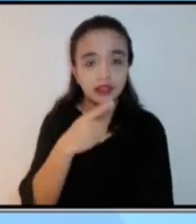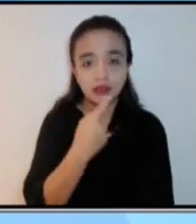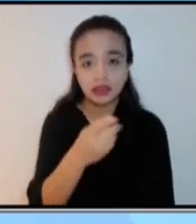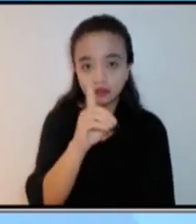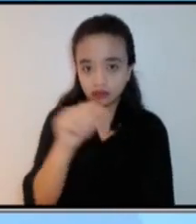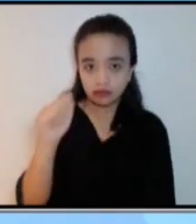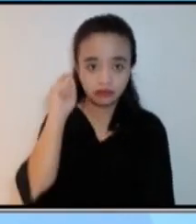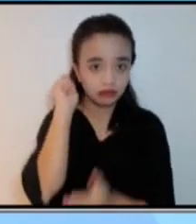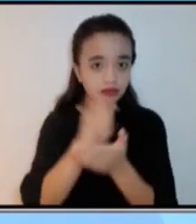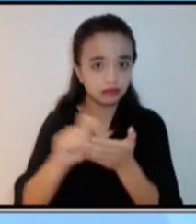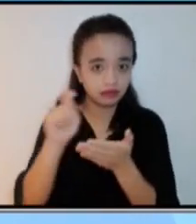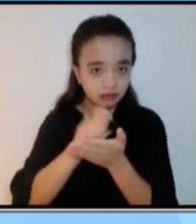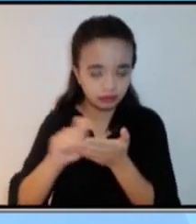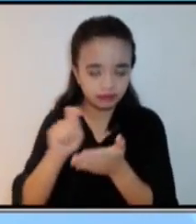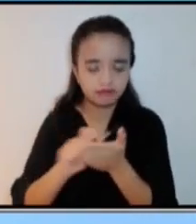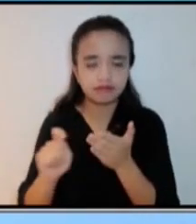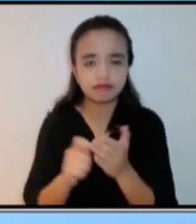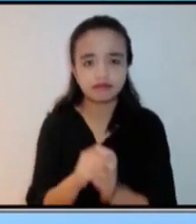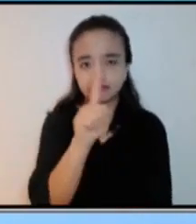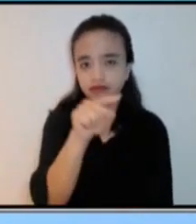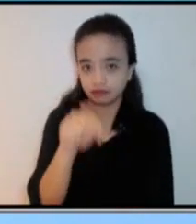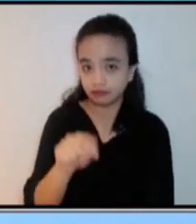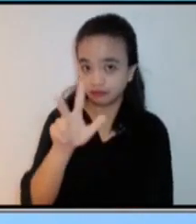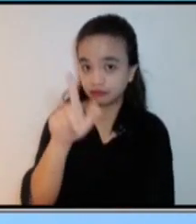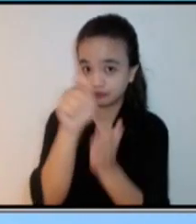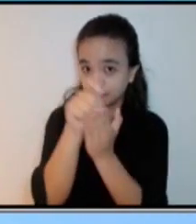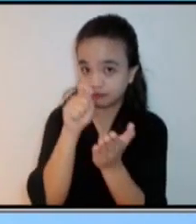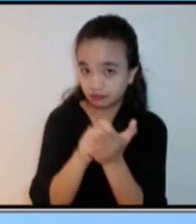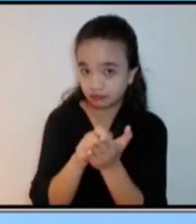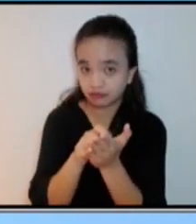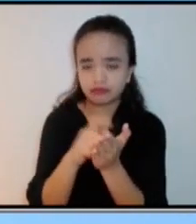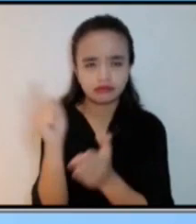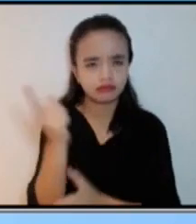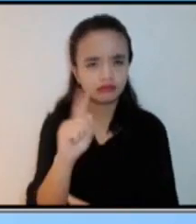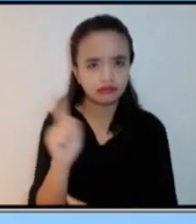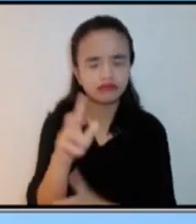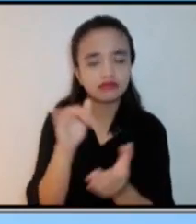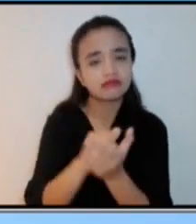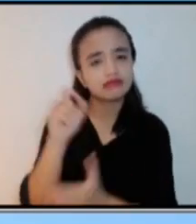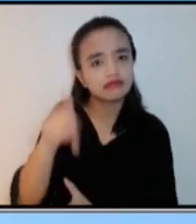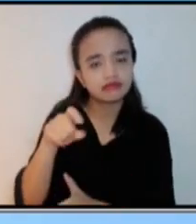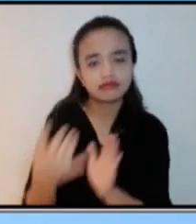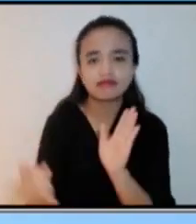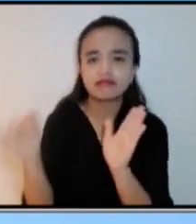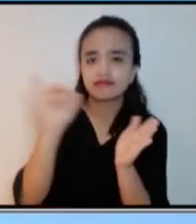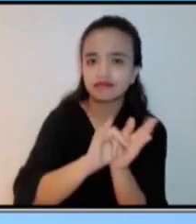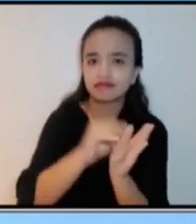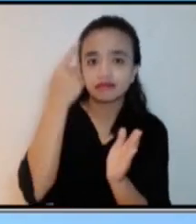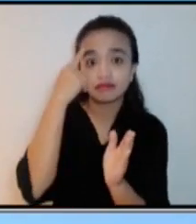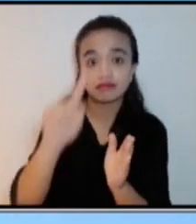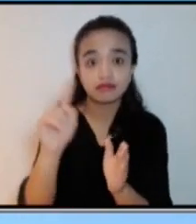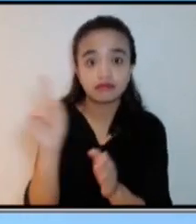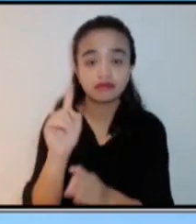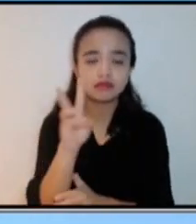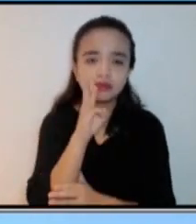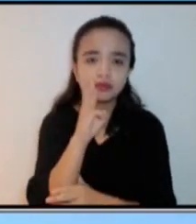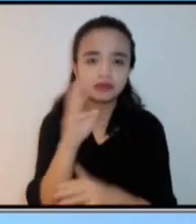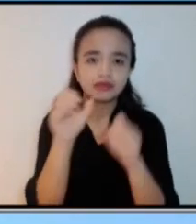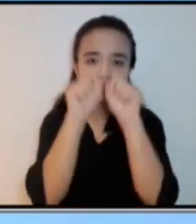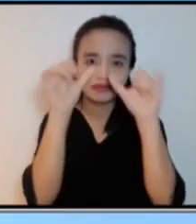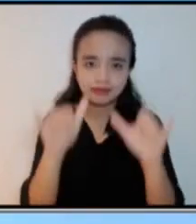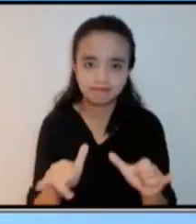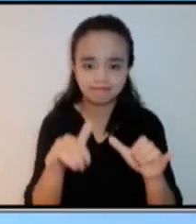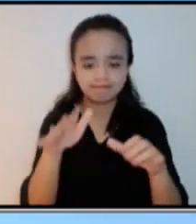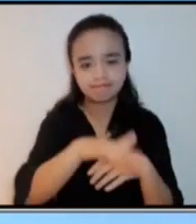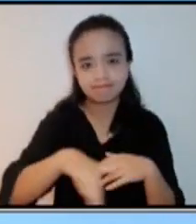Laurel Jr., 1.2 trilyon pesos ang kinakailang investment para sa irigasyon ng mga lupang sakahan. Nangangailangan din